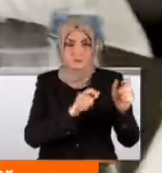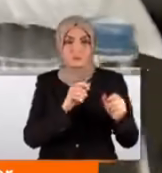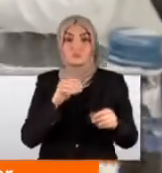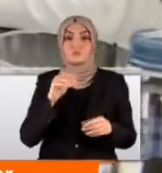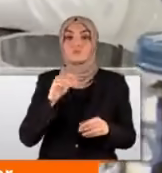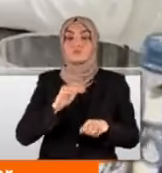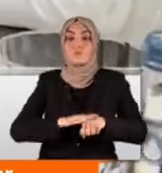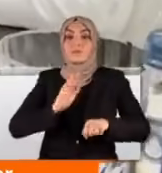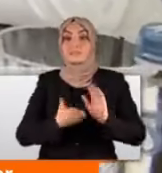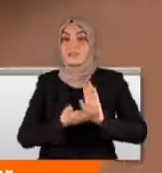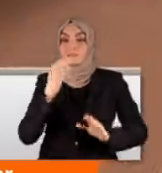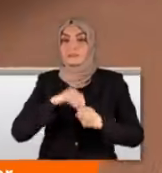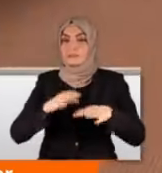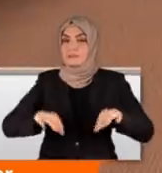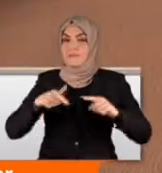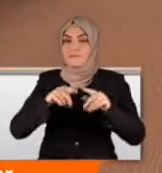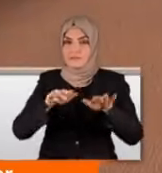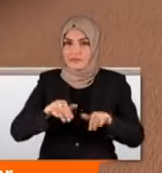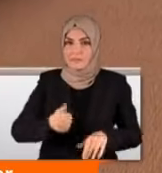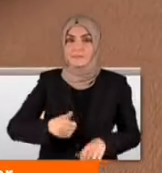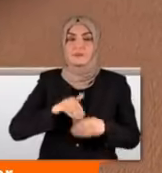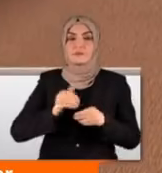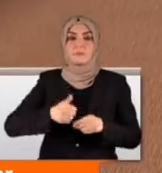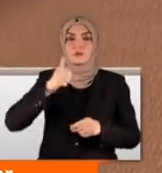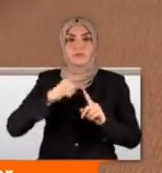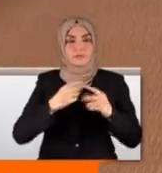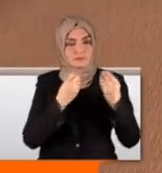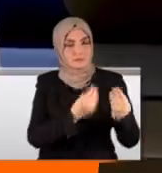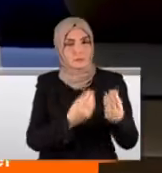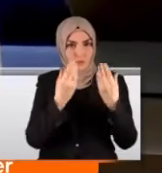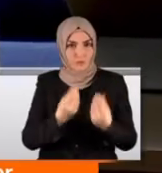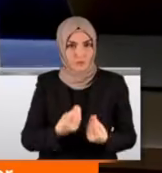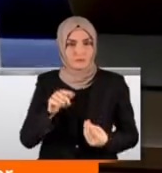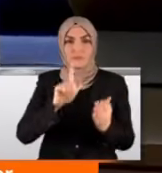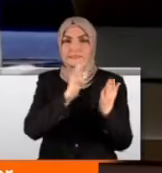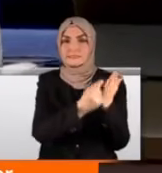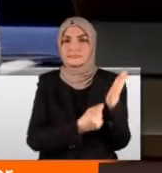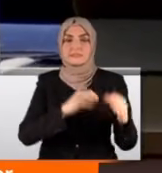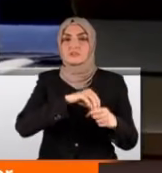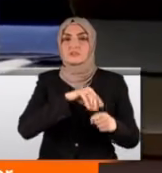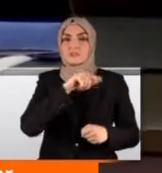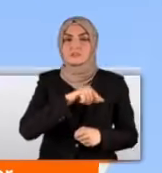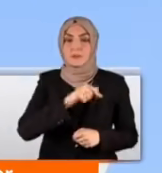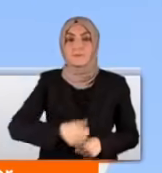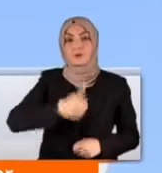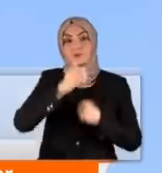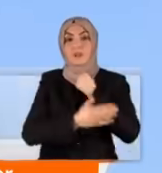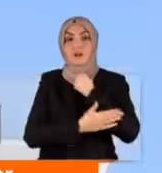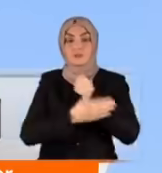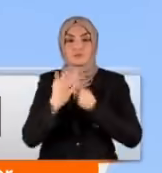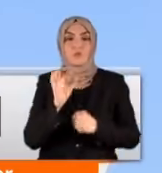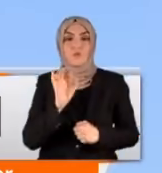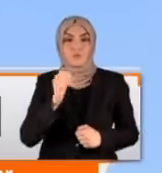için hazırlanan fezlekeler meclis başkanlığına teslim edildi tehlike listesinde Genel Başkan Yardımcıları Onursal Adıgüzel